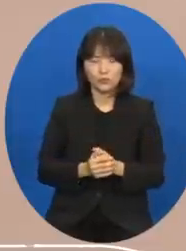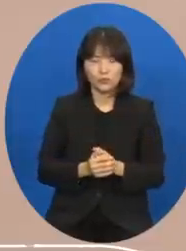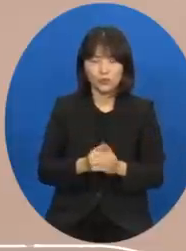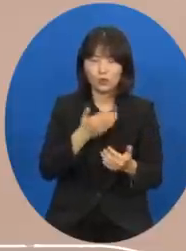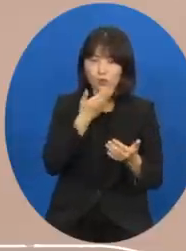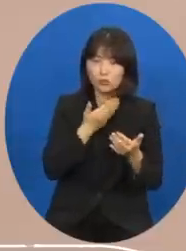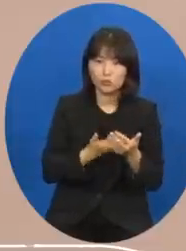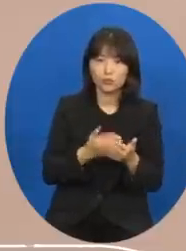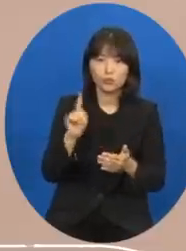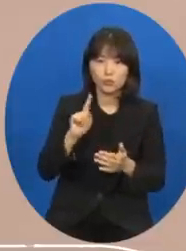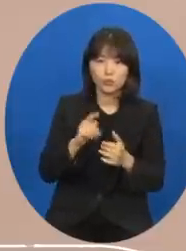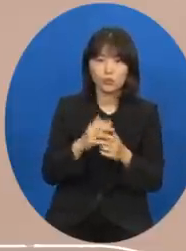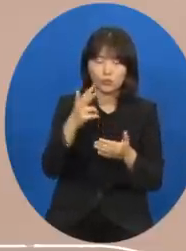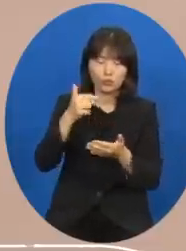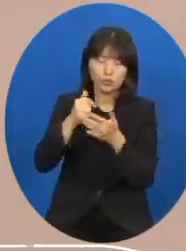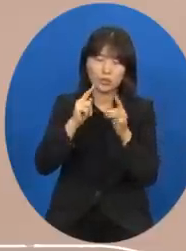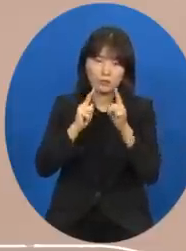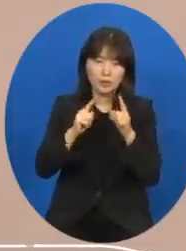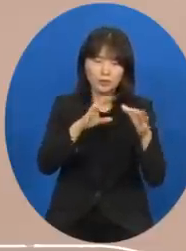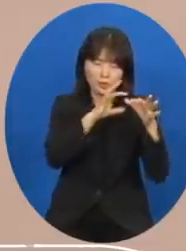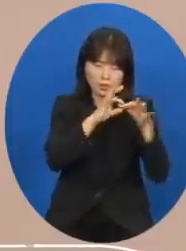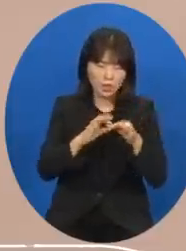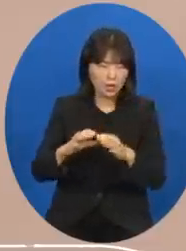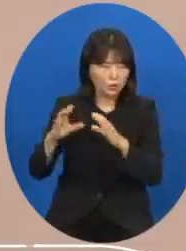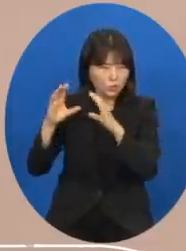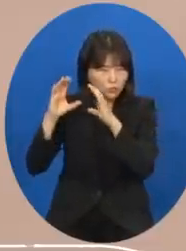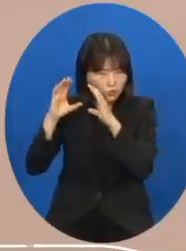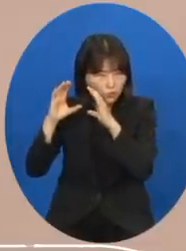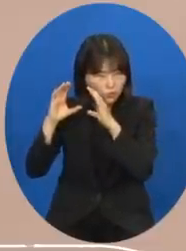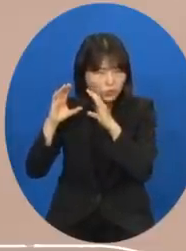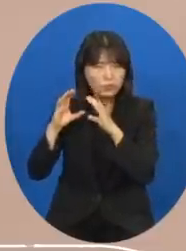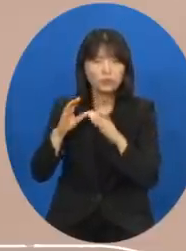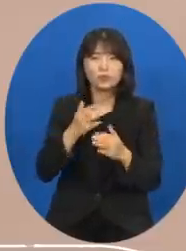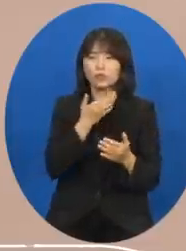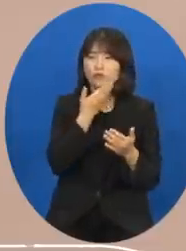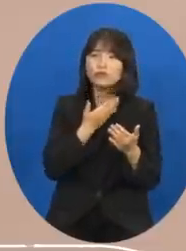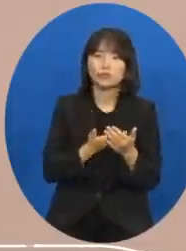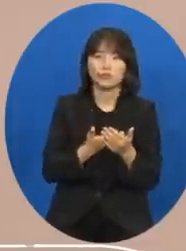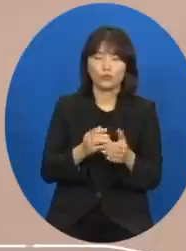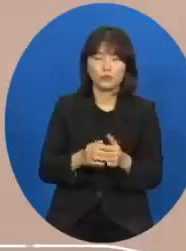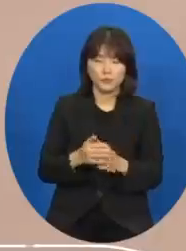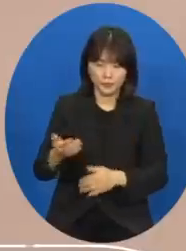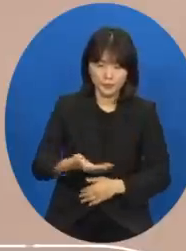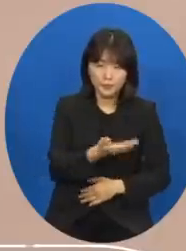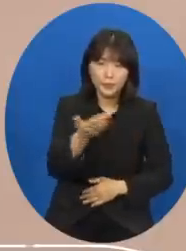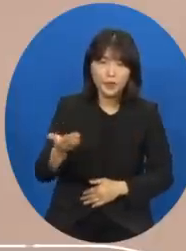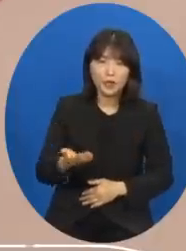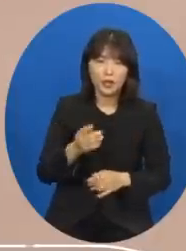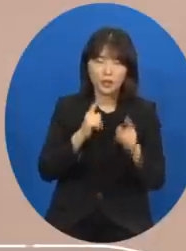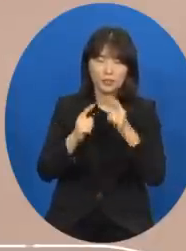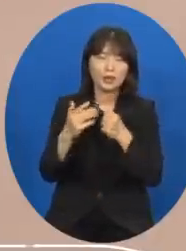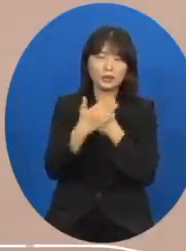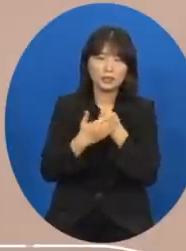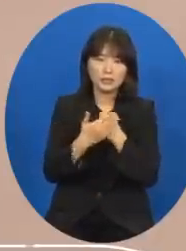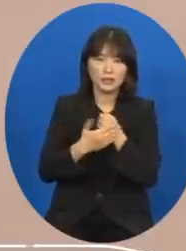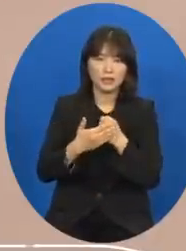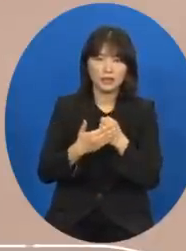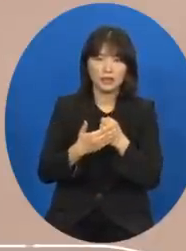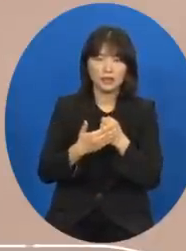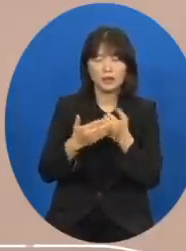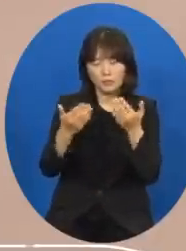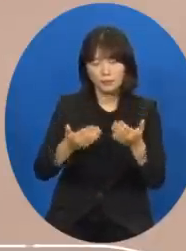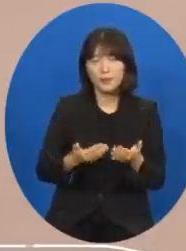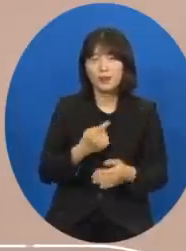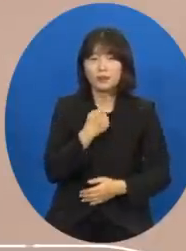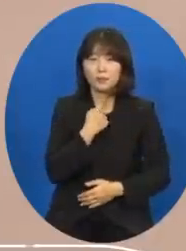중요한 것은 주님의 말씀을 계속 귀 기울여 듣는 거예요. 여러분들도 말씀의 은혜는 다 한두 번 받으셨을